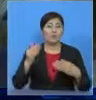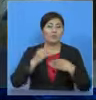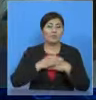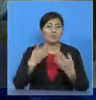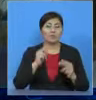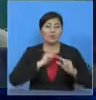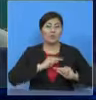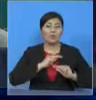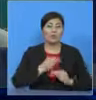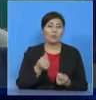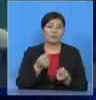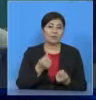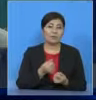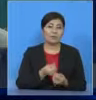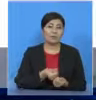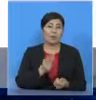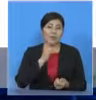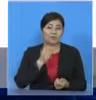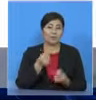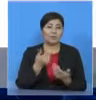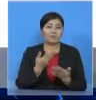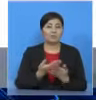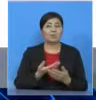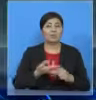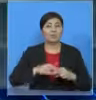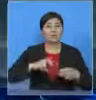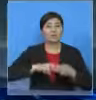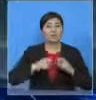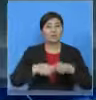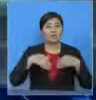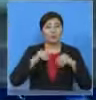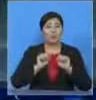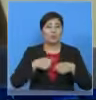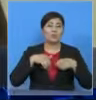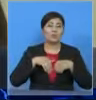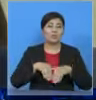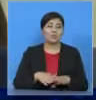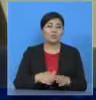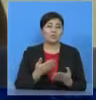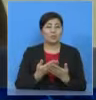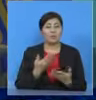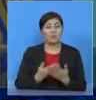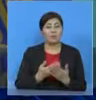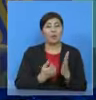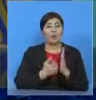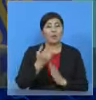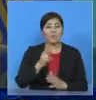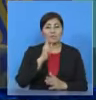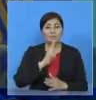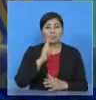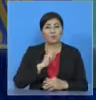Специалисты управления по инспекции труда считают, что проблему можно решить, повысив сотрудникам зарплату.